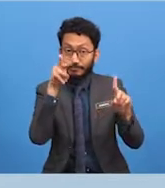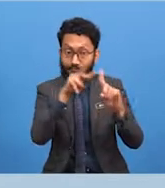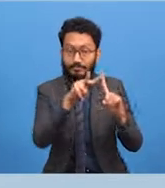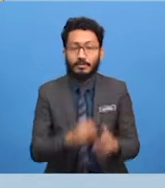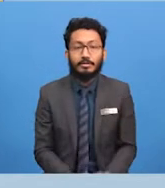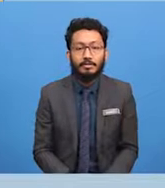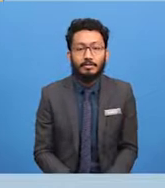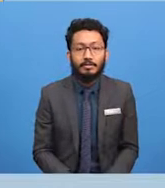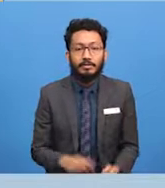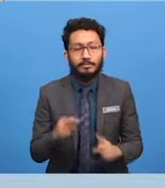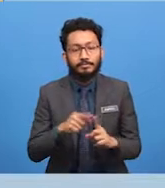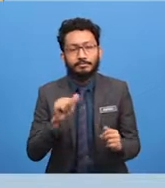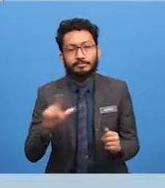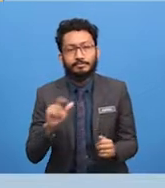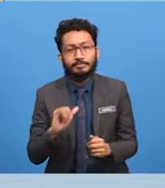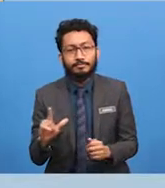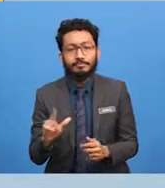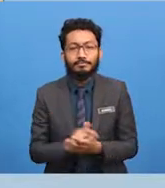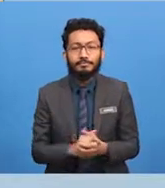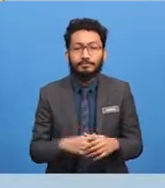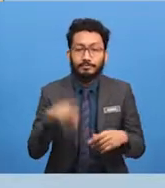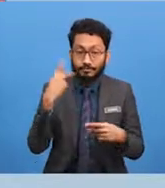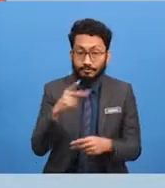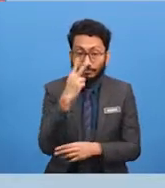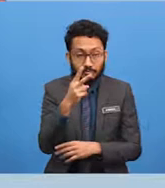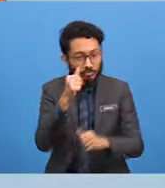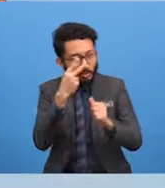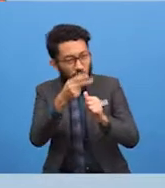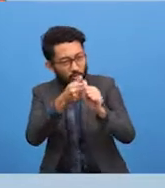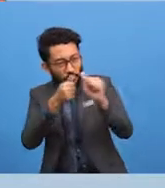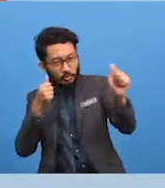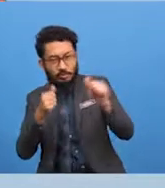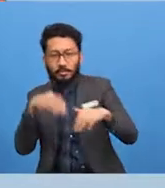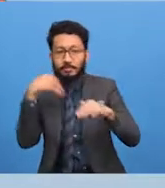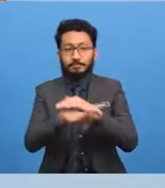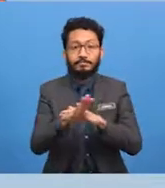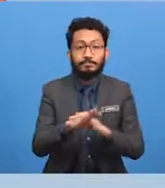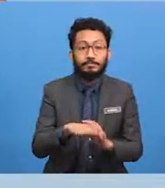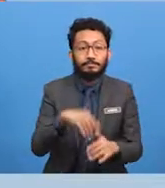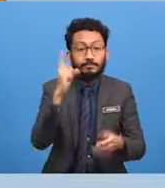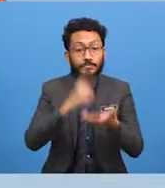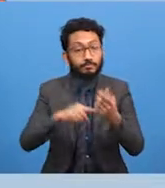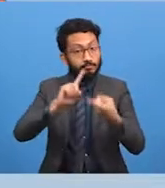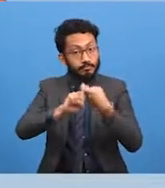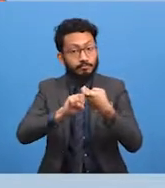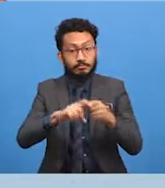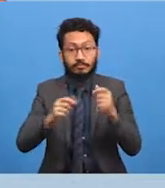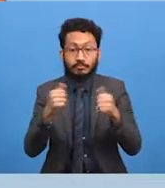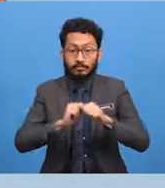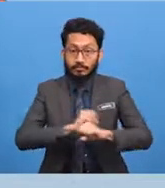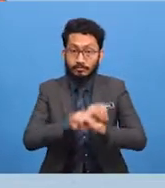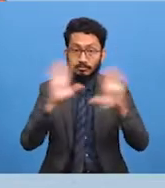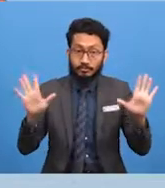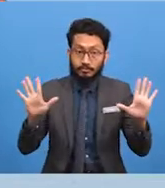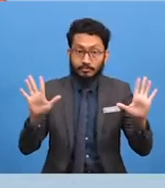Visi ialah tanggapan dan pandangan yang jauh dan mendalam terutama yang berkaitan dengan perkembangan masa